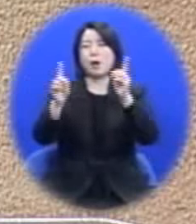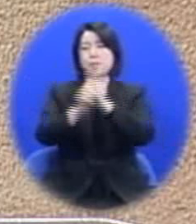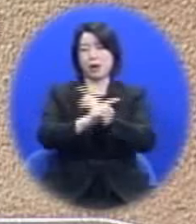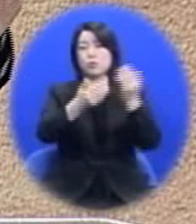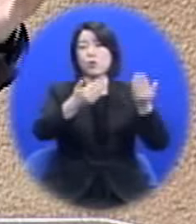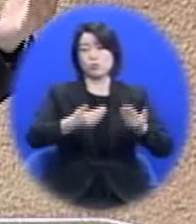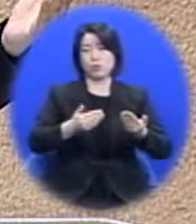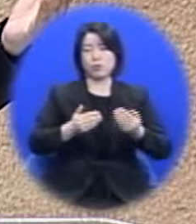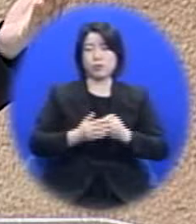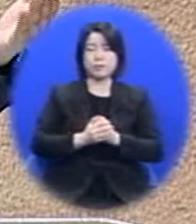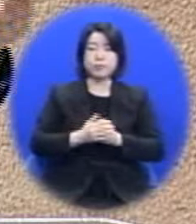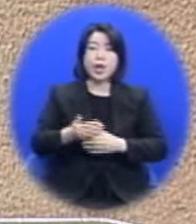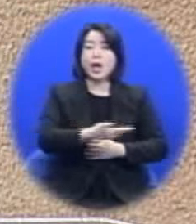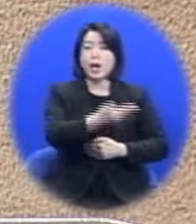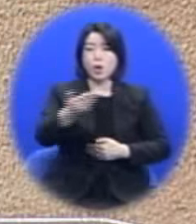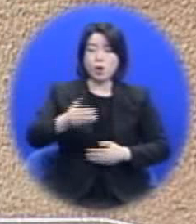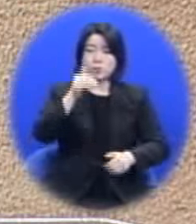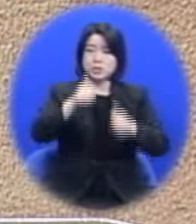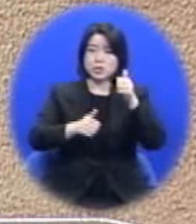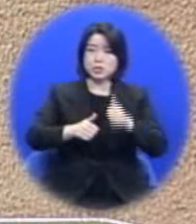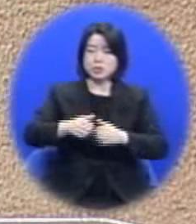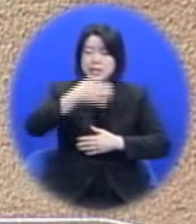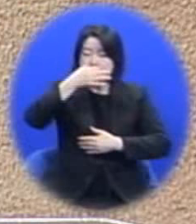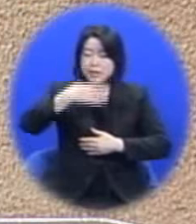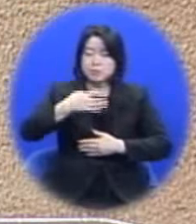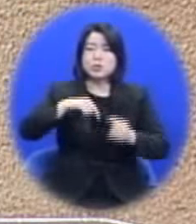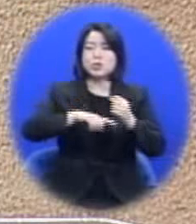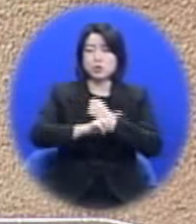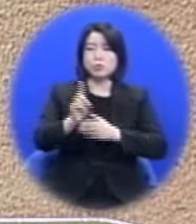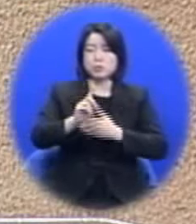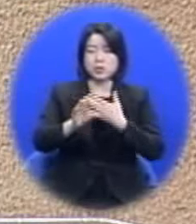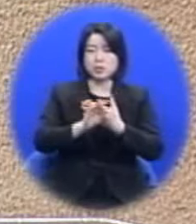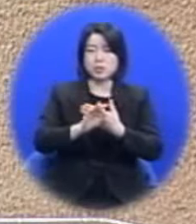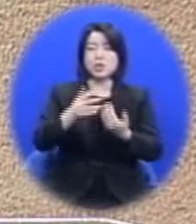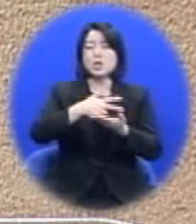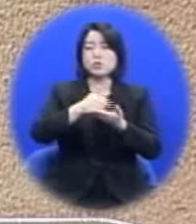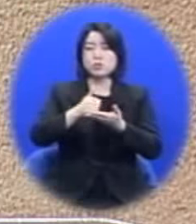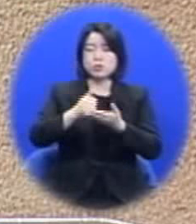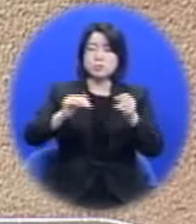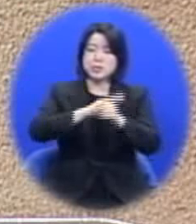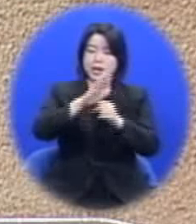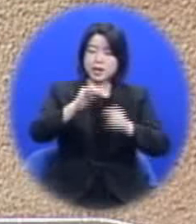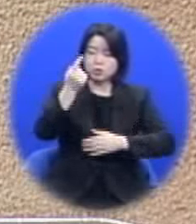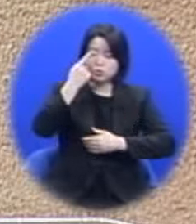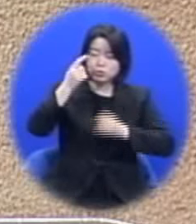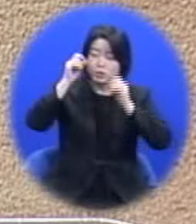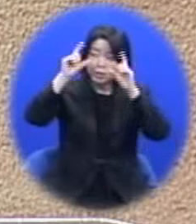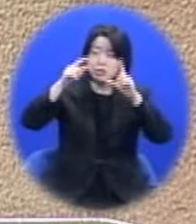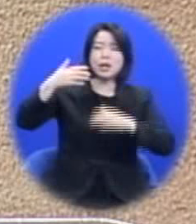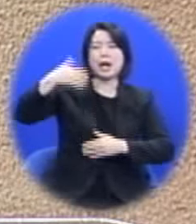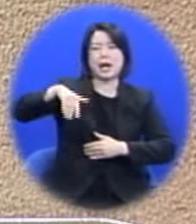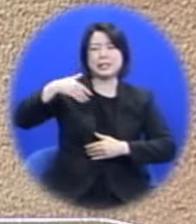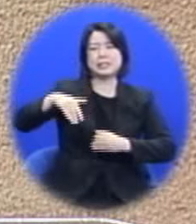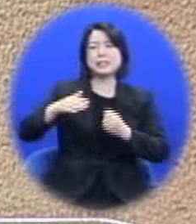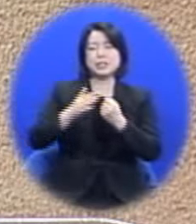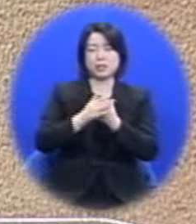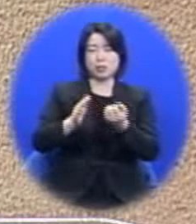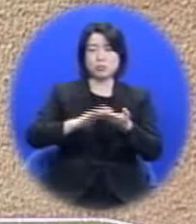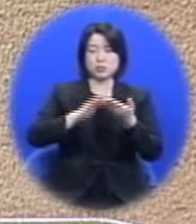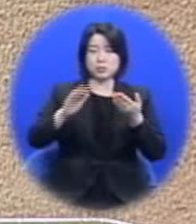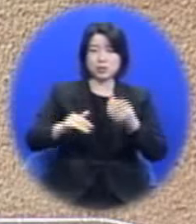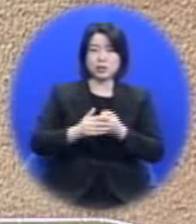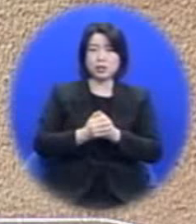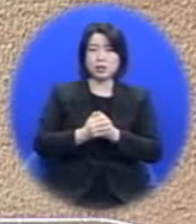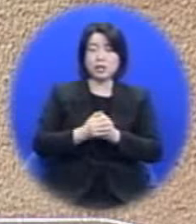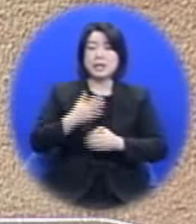여러분이 시험에 힘들은 이유는요. 주님 사랑하는 눈이 아직 뜨이지 않아서 그래요.